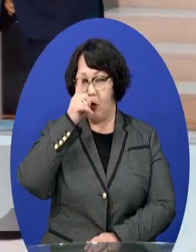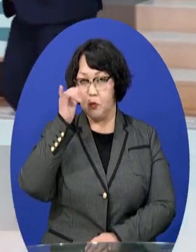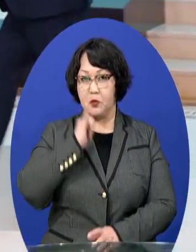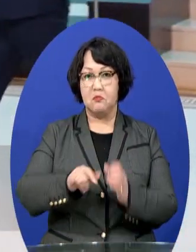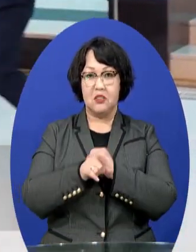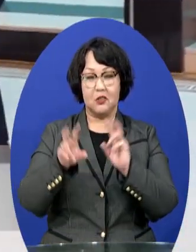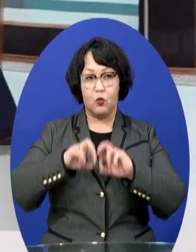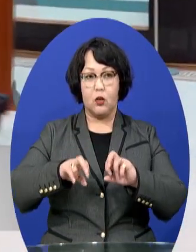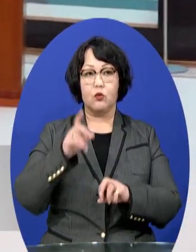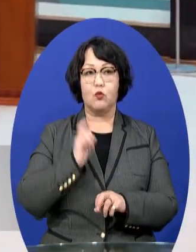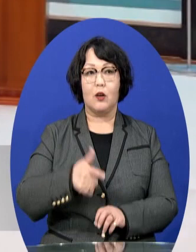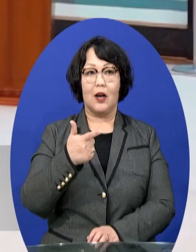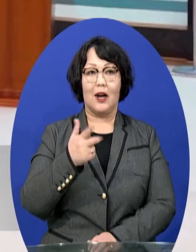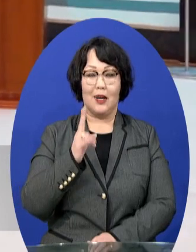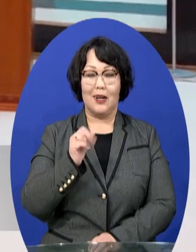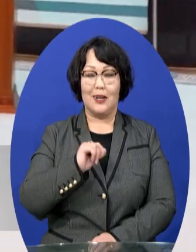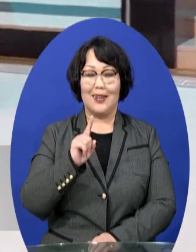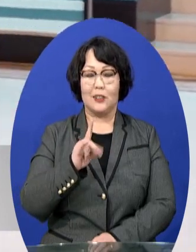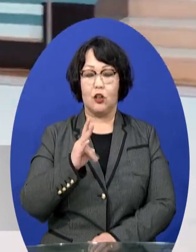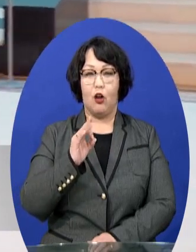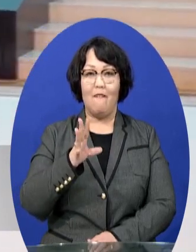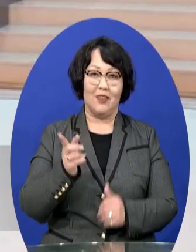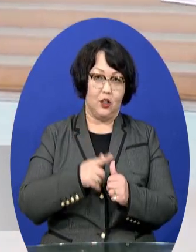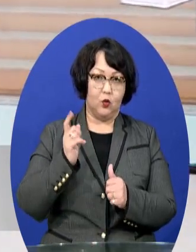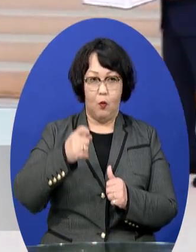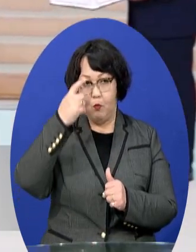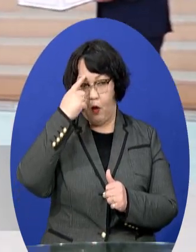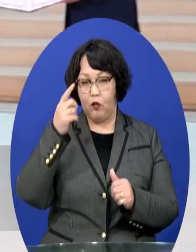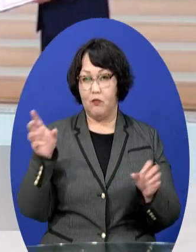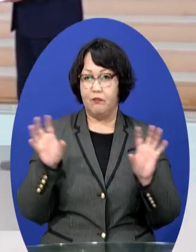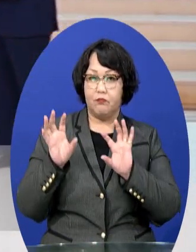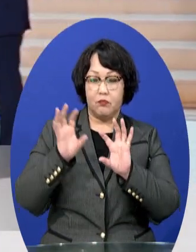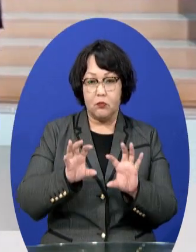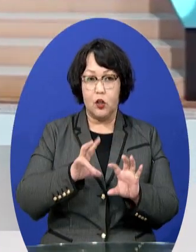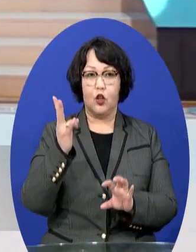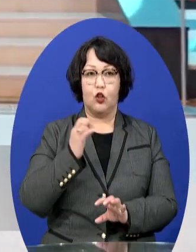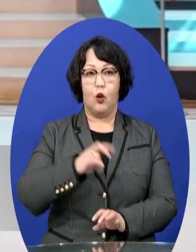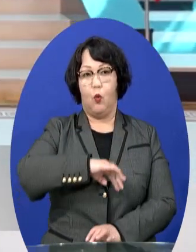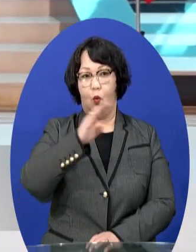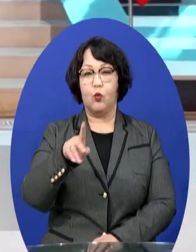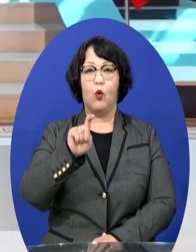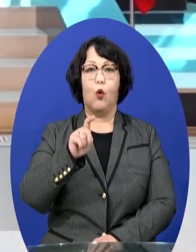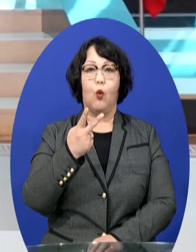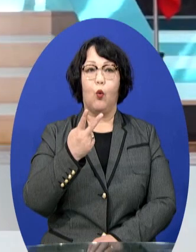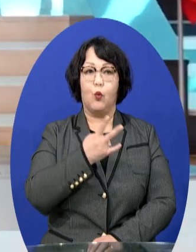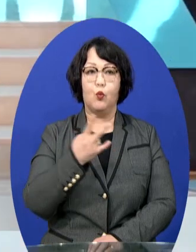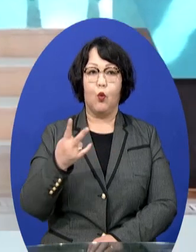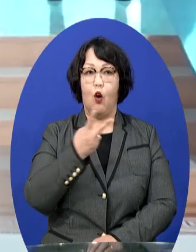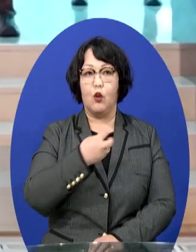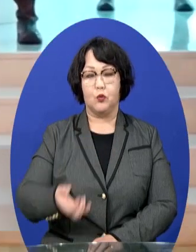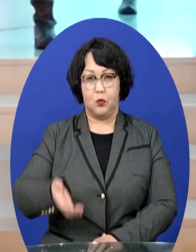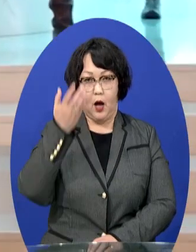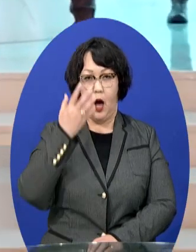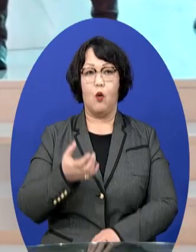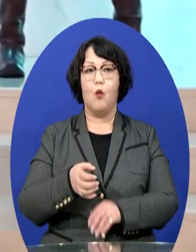судлаач Козловын удирдсан Монгол төвдийн газар зүйн шинжилгээний ангирж ноён ууланд хүннүүгийн 200 гаруй булш байгааг тогтоосон байна. Ноён